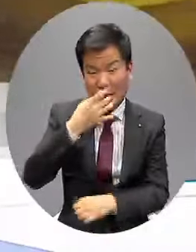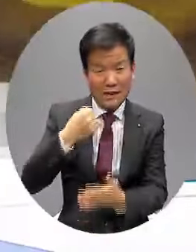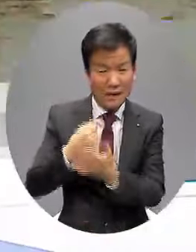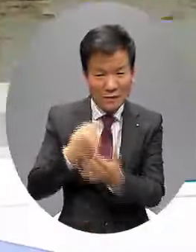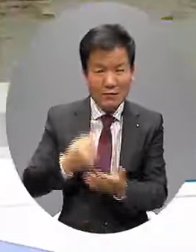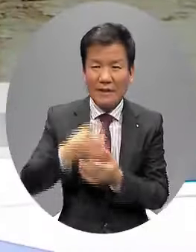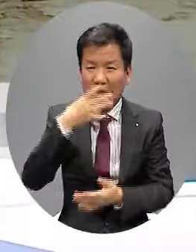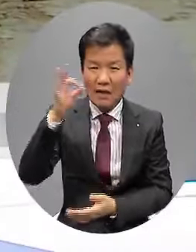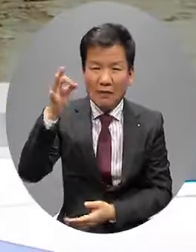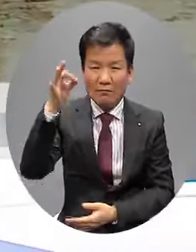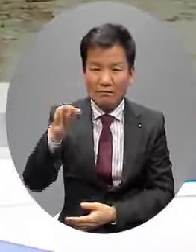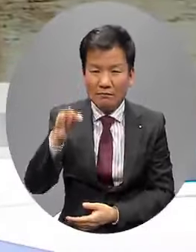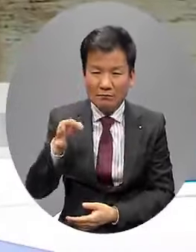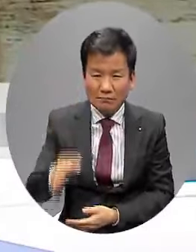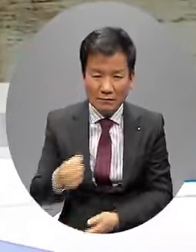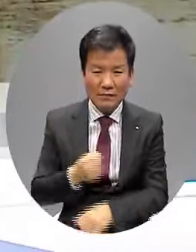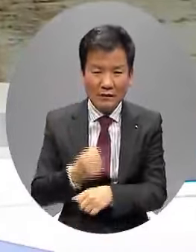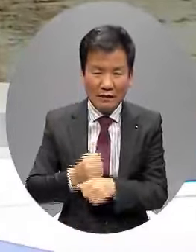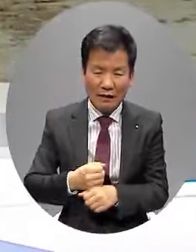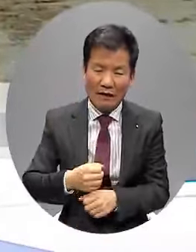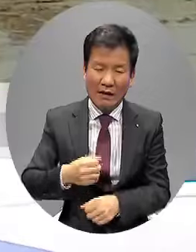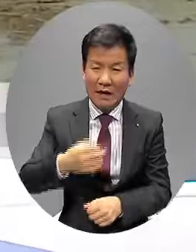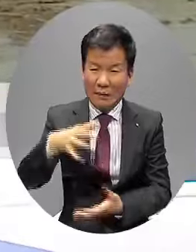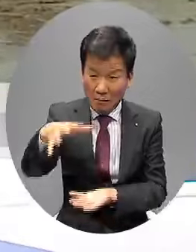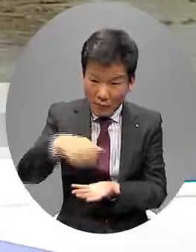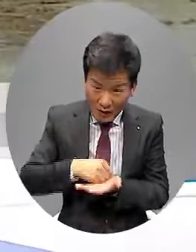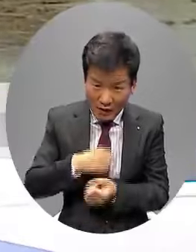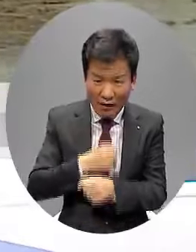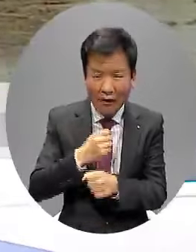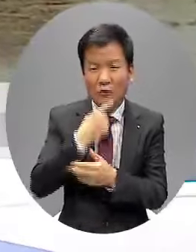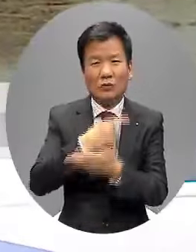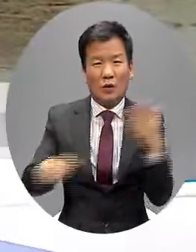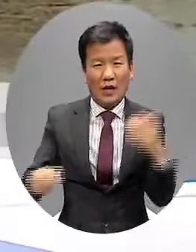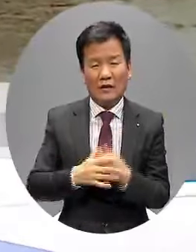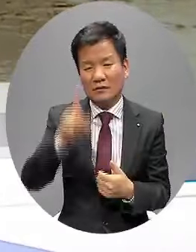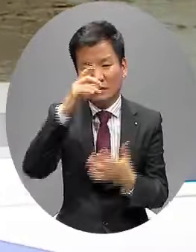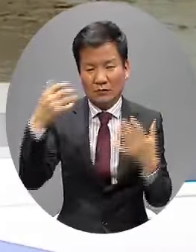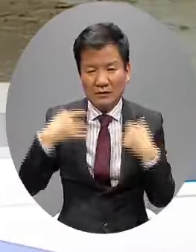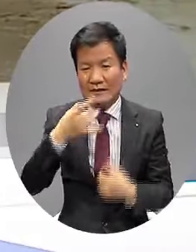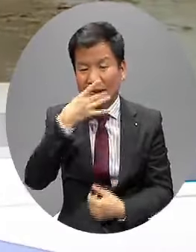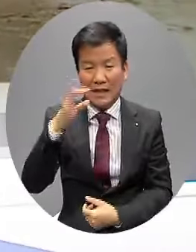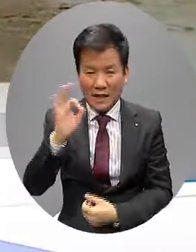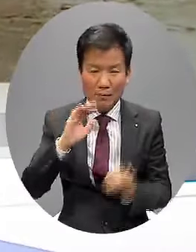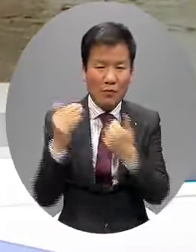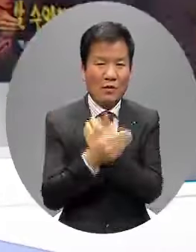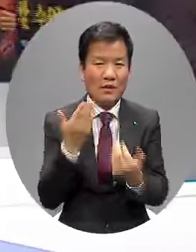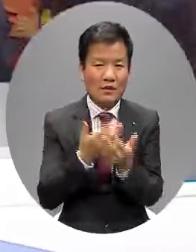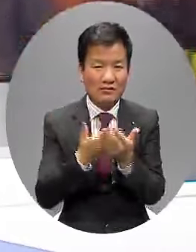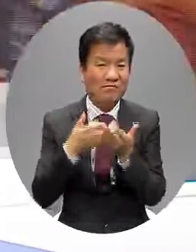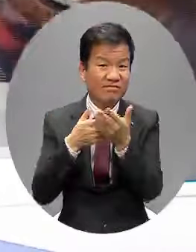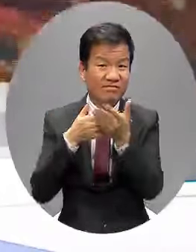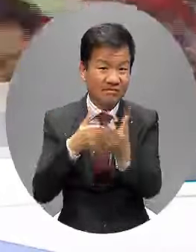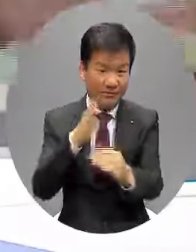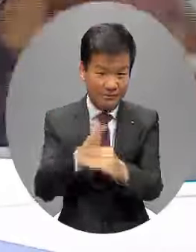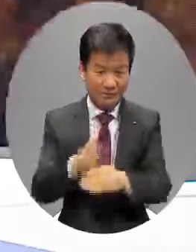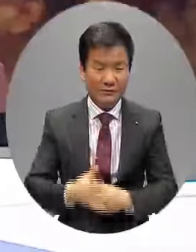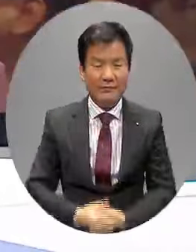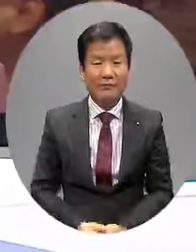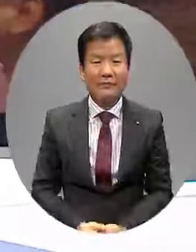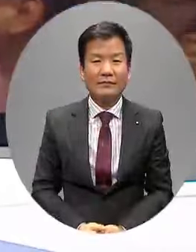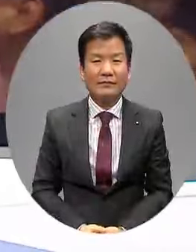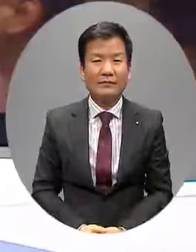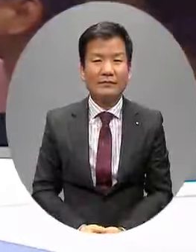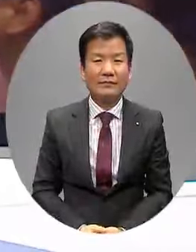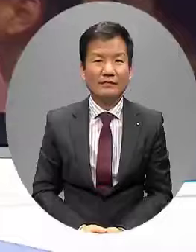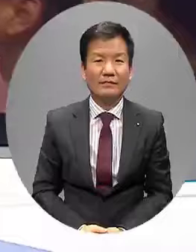쌀값이 하락을 거듭하면서 생산비도 못 건지게 됐다며 정부의 쌀값 보장 대책을 촉구했습니다. 이초원